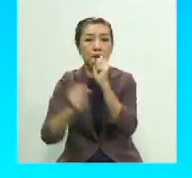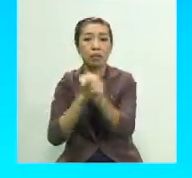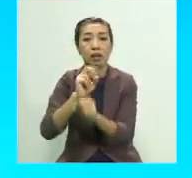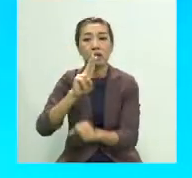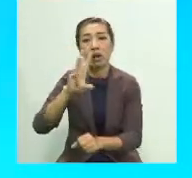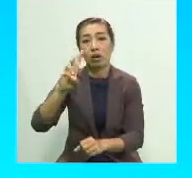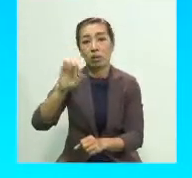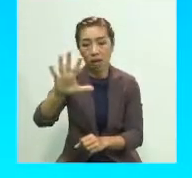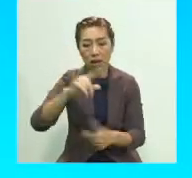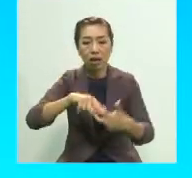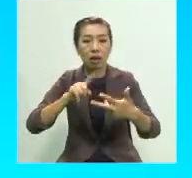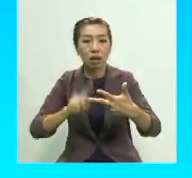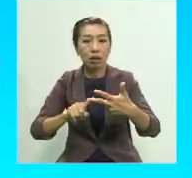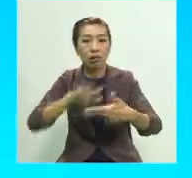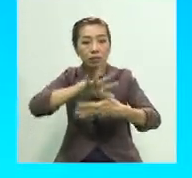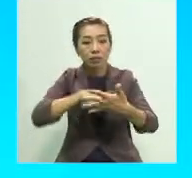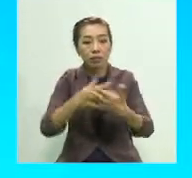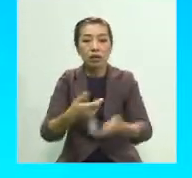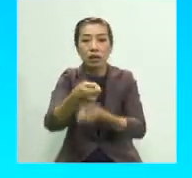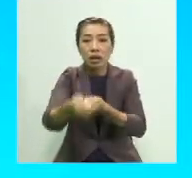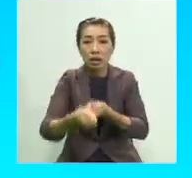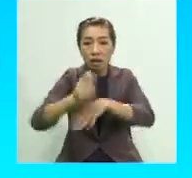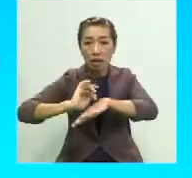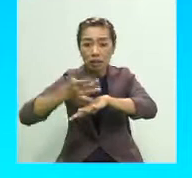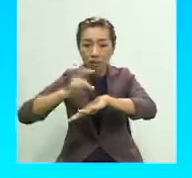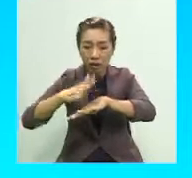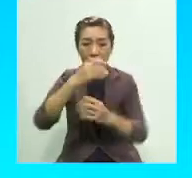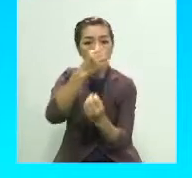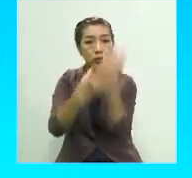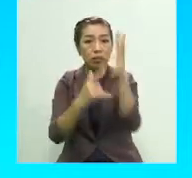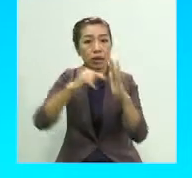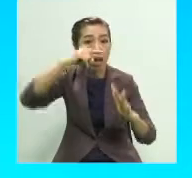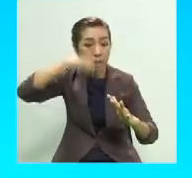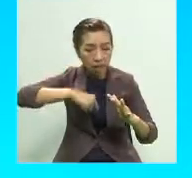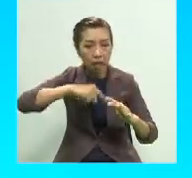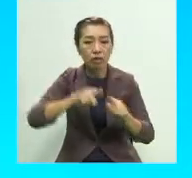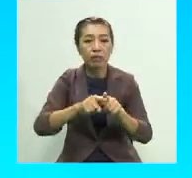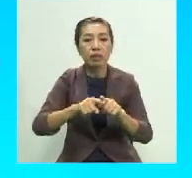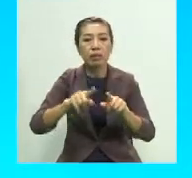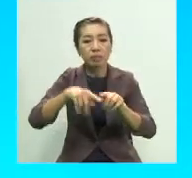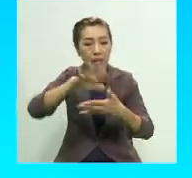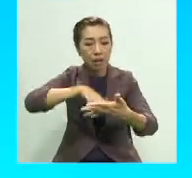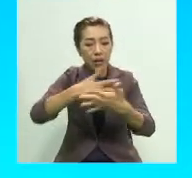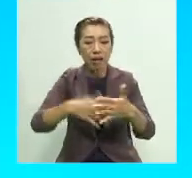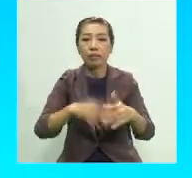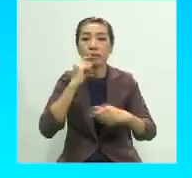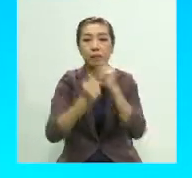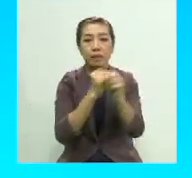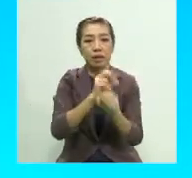ยและก็เกษตรอินทรีย์แผนแม่บทแห่งชาติว่าด้วยการพัฒนาสมุนไพรไทยฉบับที่1พ.ศ. 2560